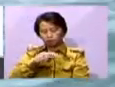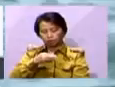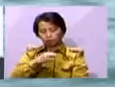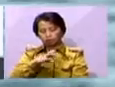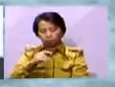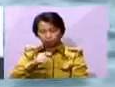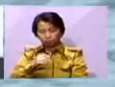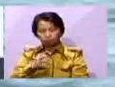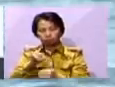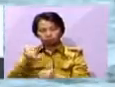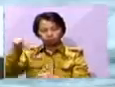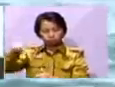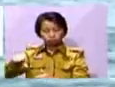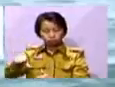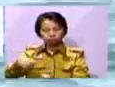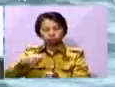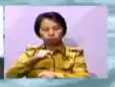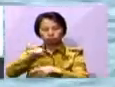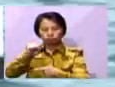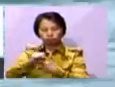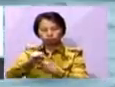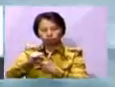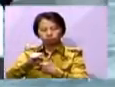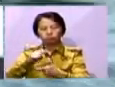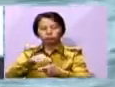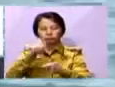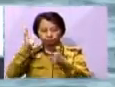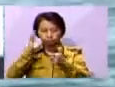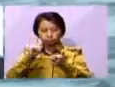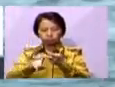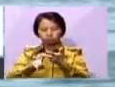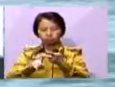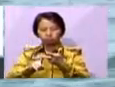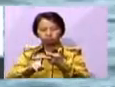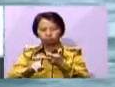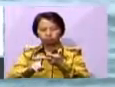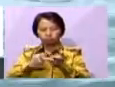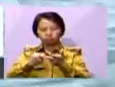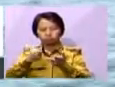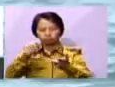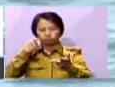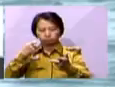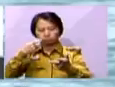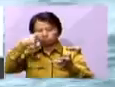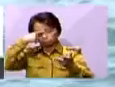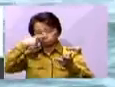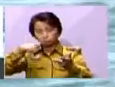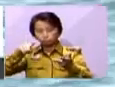Sabri Khan yang mengalahkan pelayar Singapura Bernie Chin dan gangsa Api Wat Serigam dari Thailand.